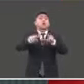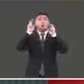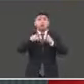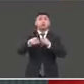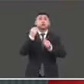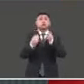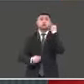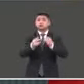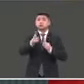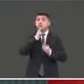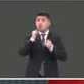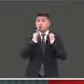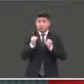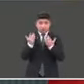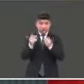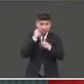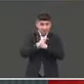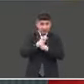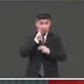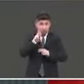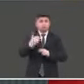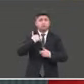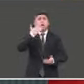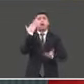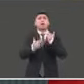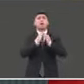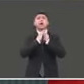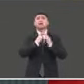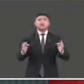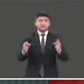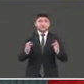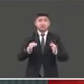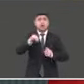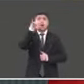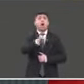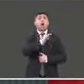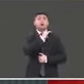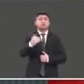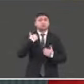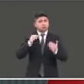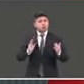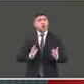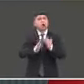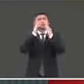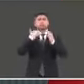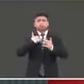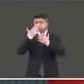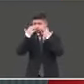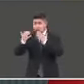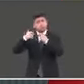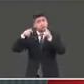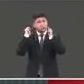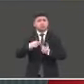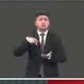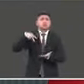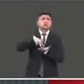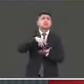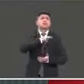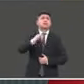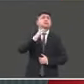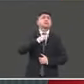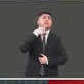yol açacağı sonuçlar konusunda da adaletsizliğin haksızlığın karşısında dimdik duracağız